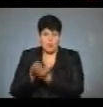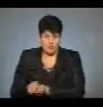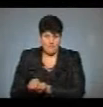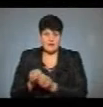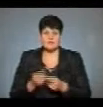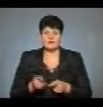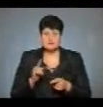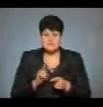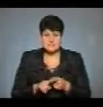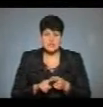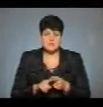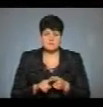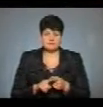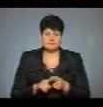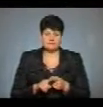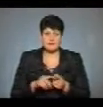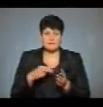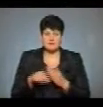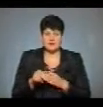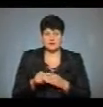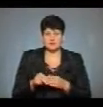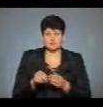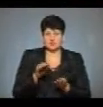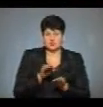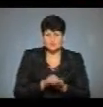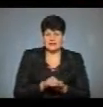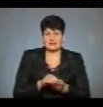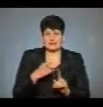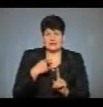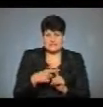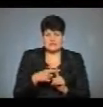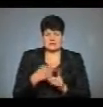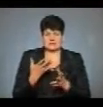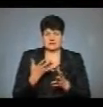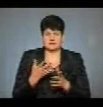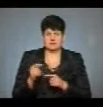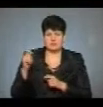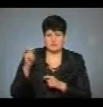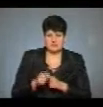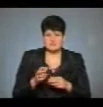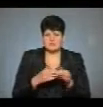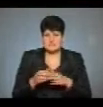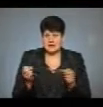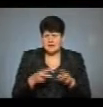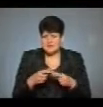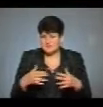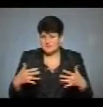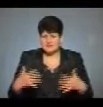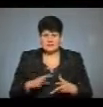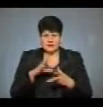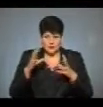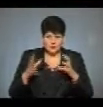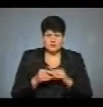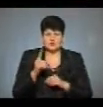тобто придбання трун, придбання хрестів, доїзд фахівців тощо. Тобто весь комплекс робіт –